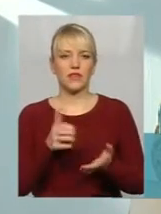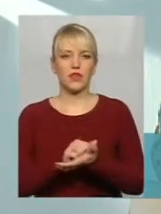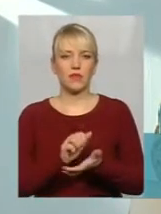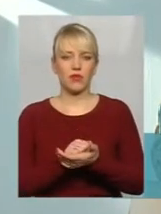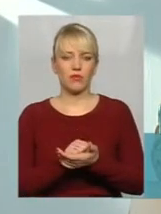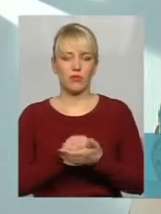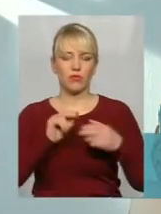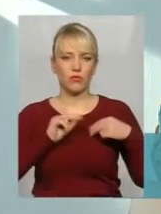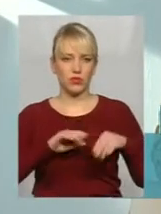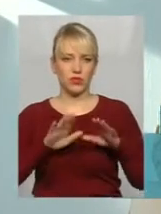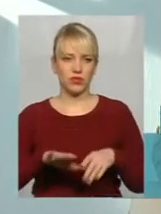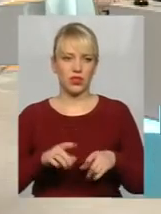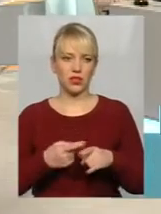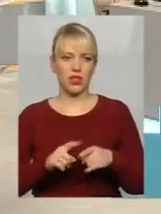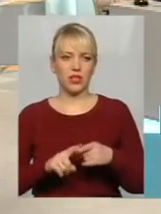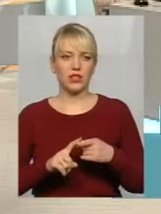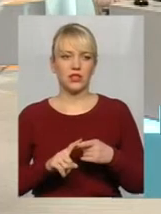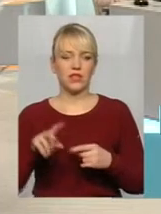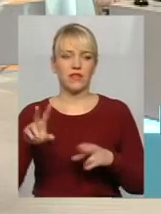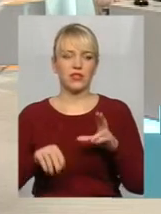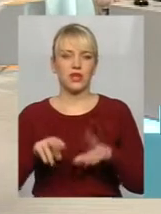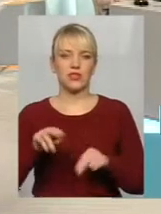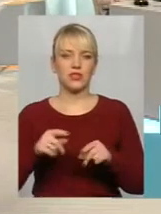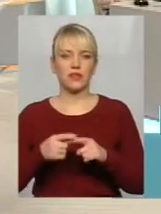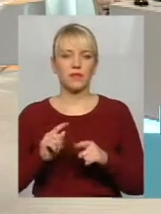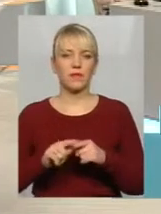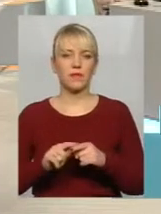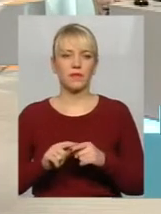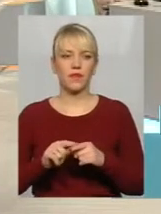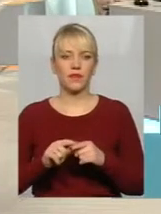посади. Ну, тобто це може рядовий склад, сержантський. Це, скажімо так, це не грошова...